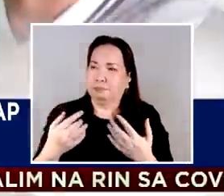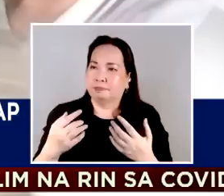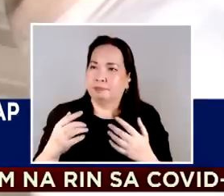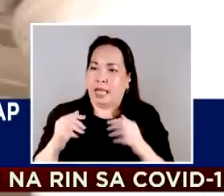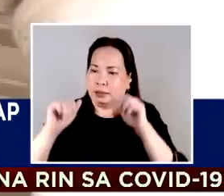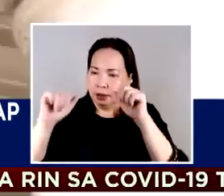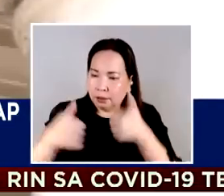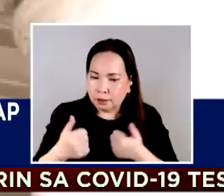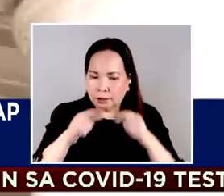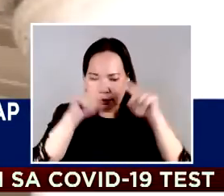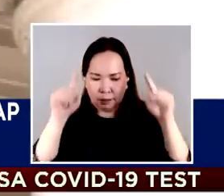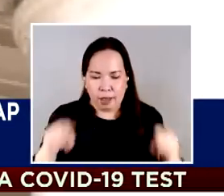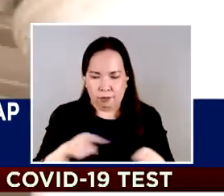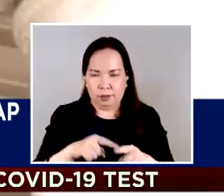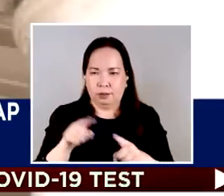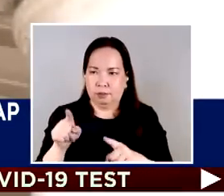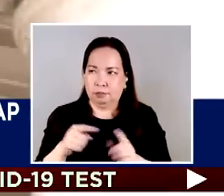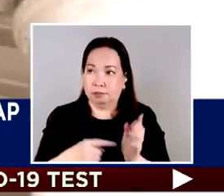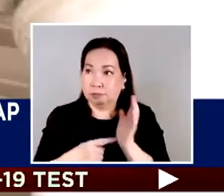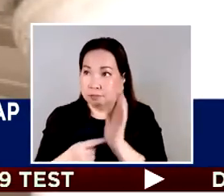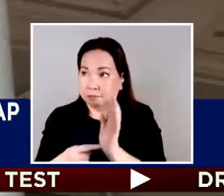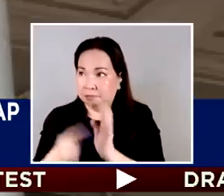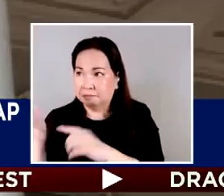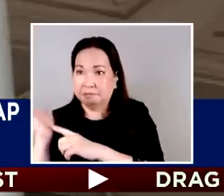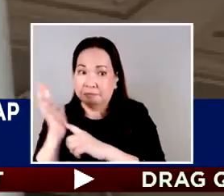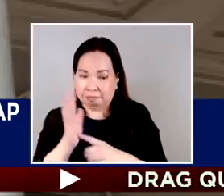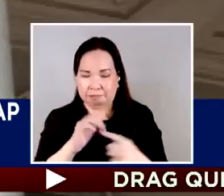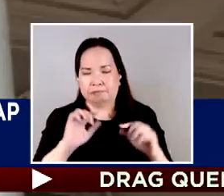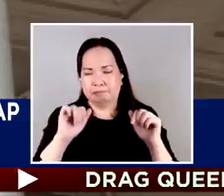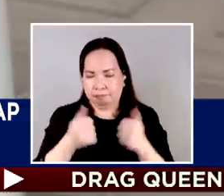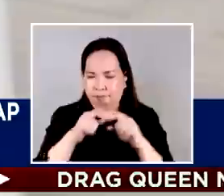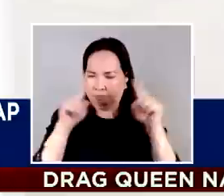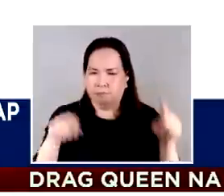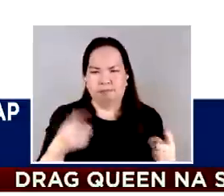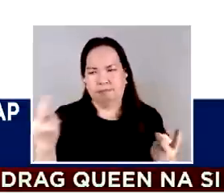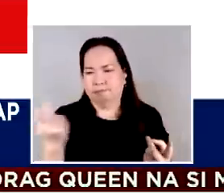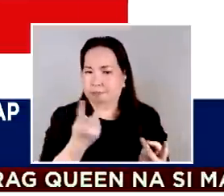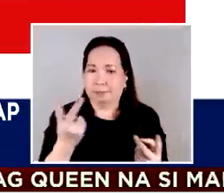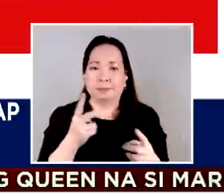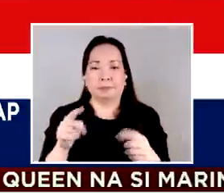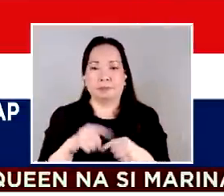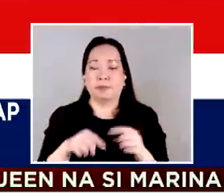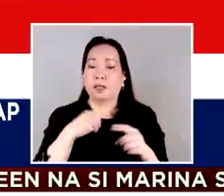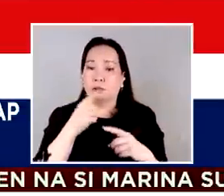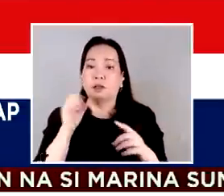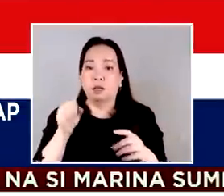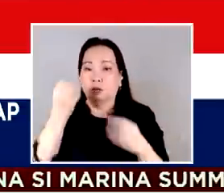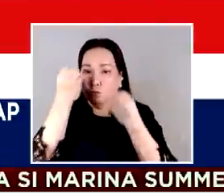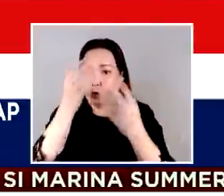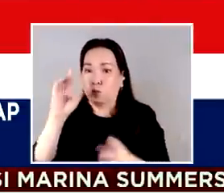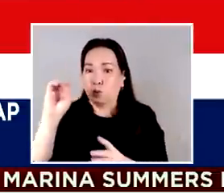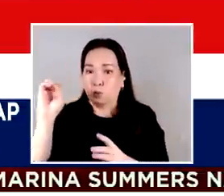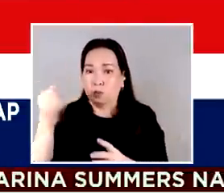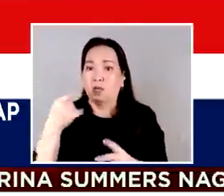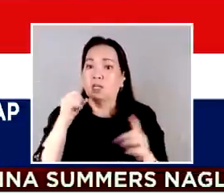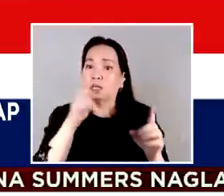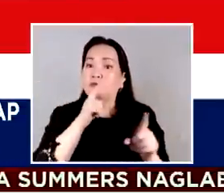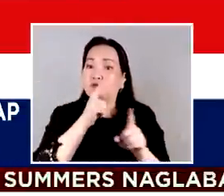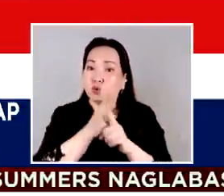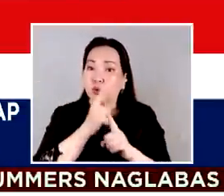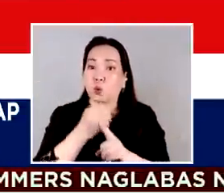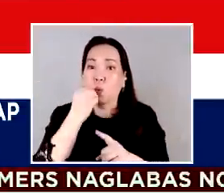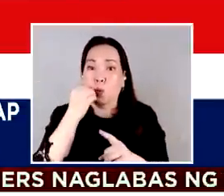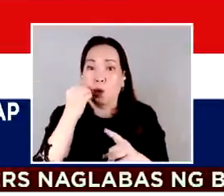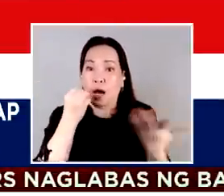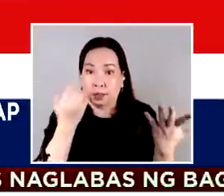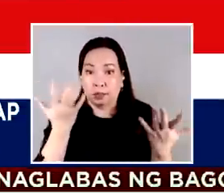necessarily. Ayon sa DOJ, tungkol sa impormasyong nasa Baguio si Bantag, dapat ipaalam ng NBI at PNP sa mga prosecutor